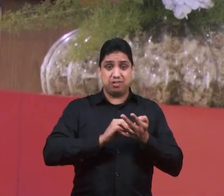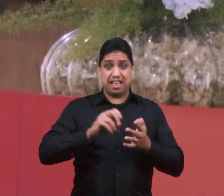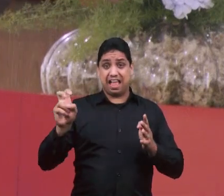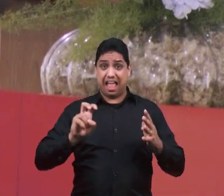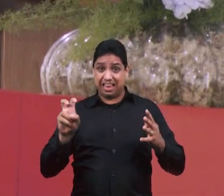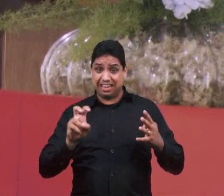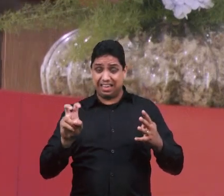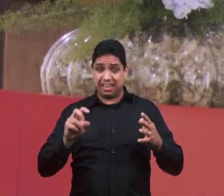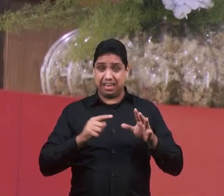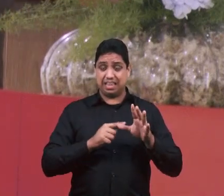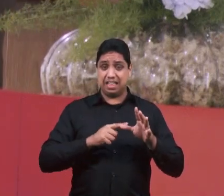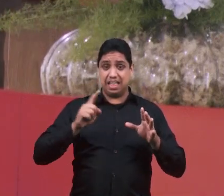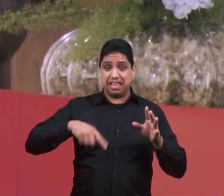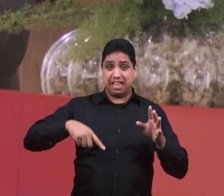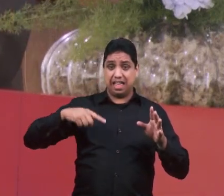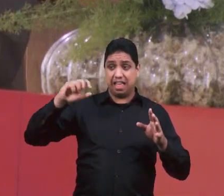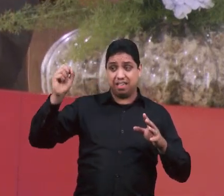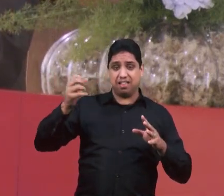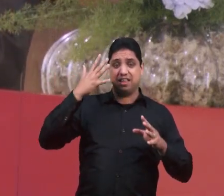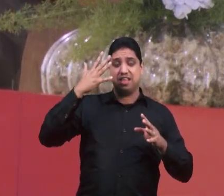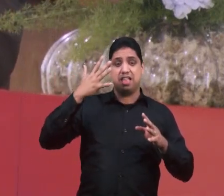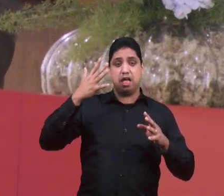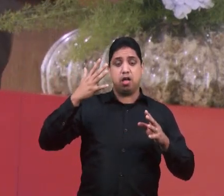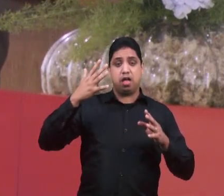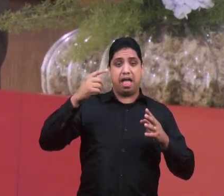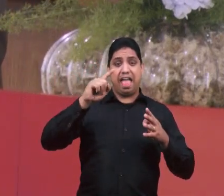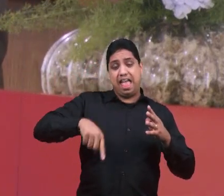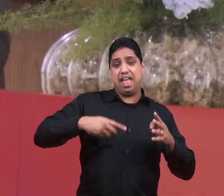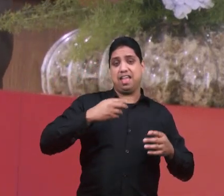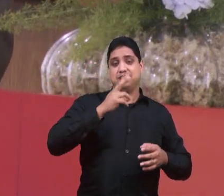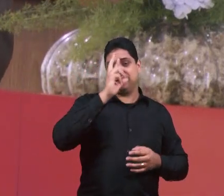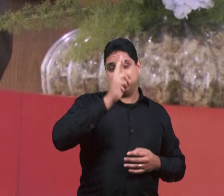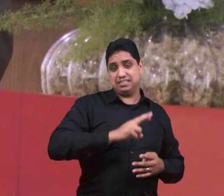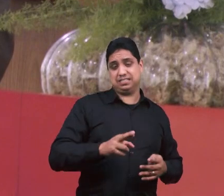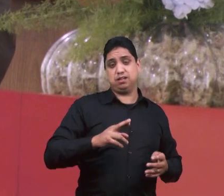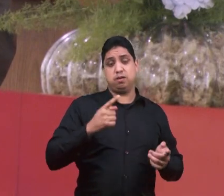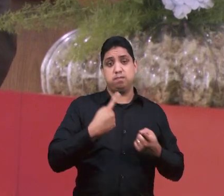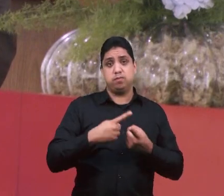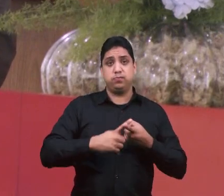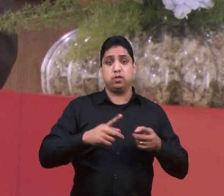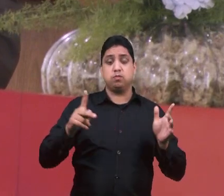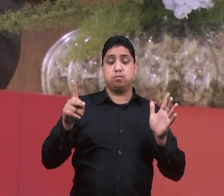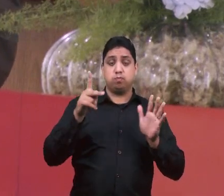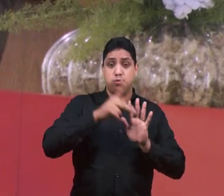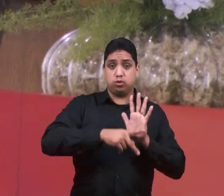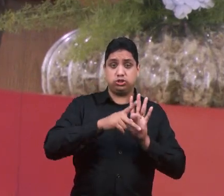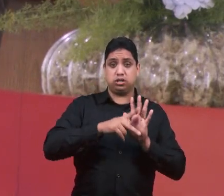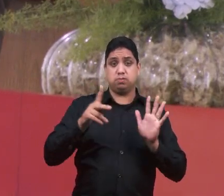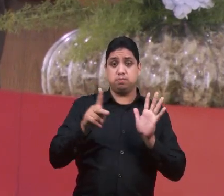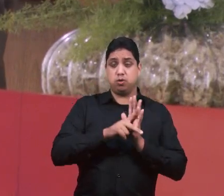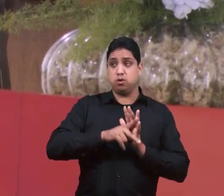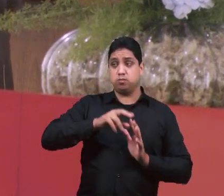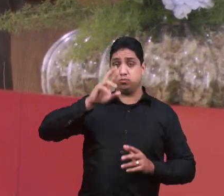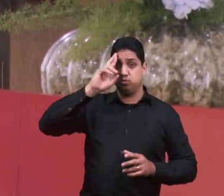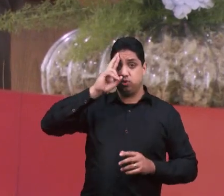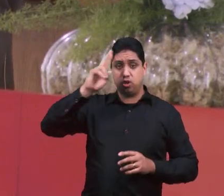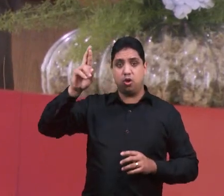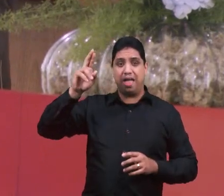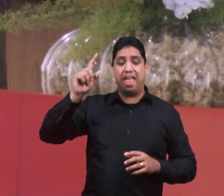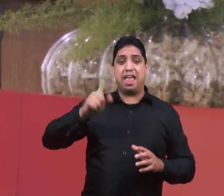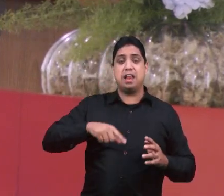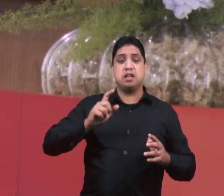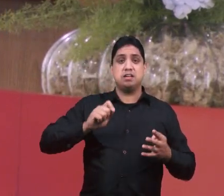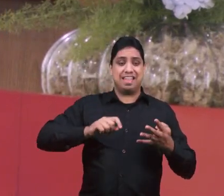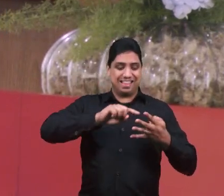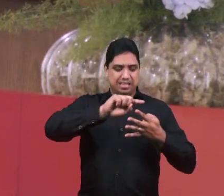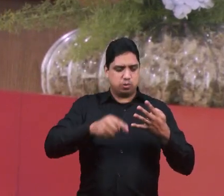vie dans un projet qui n'est pas spirituel. Le projet spirituel, il va au-delà, il transcende, il va